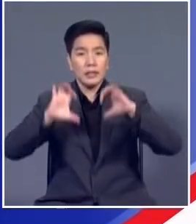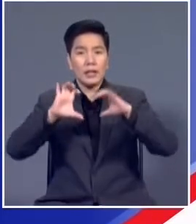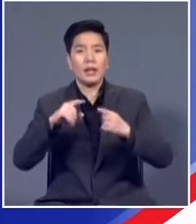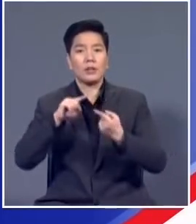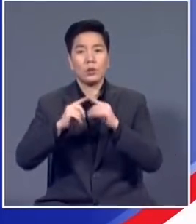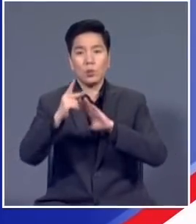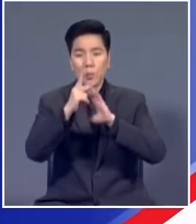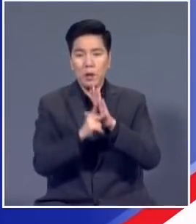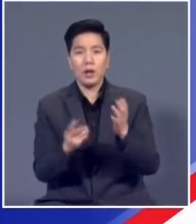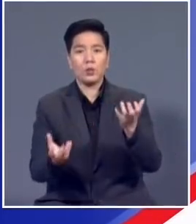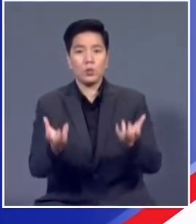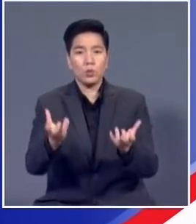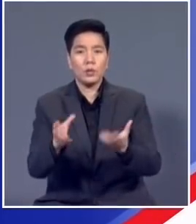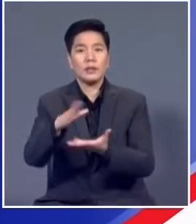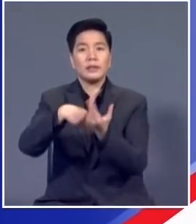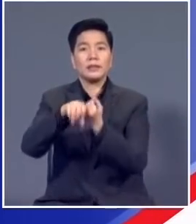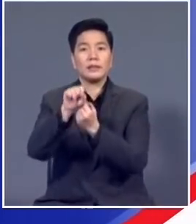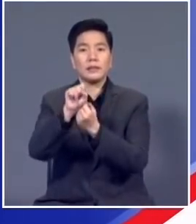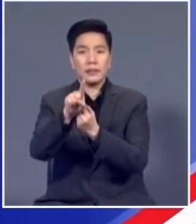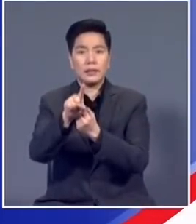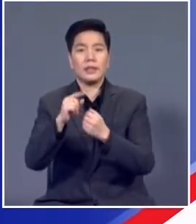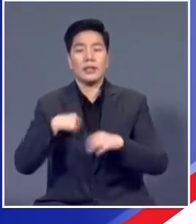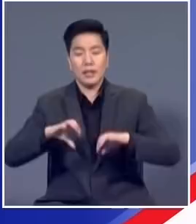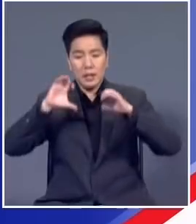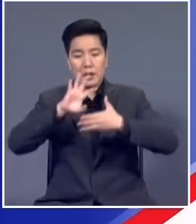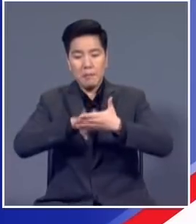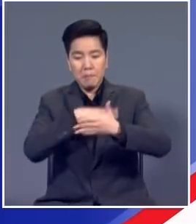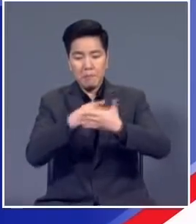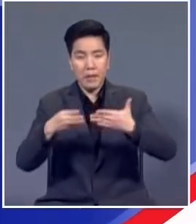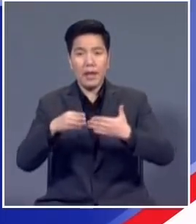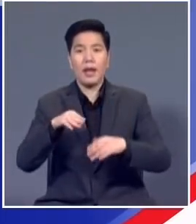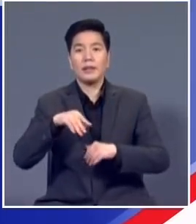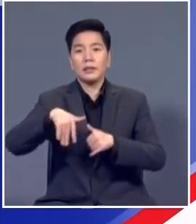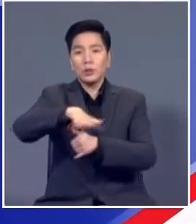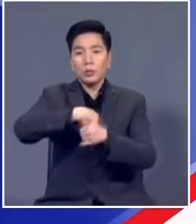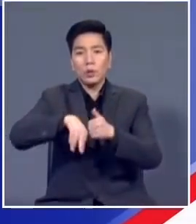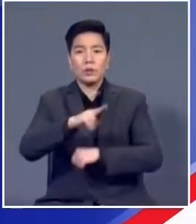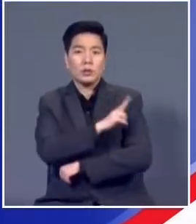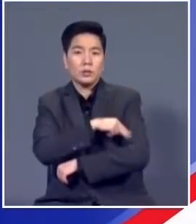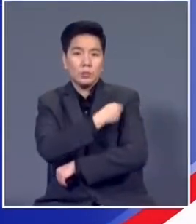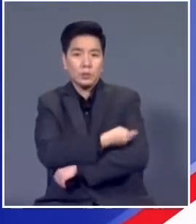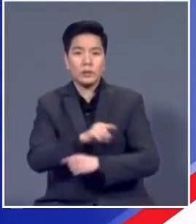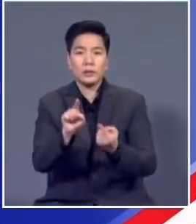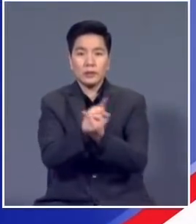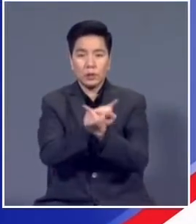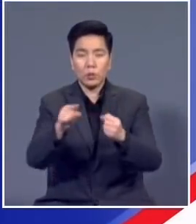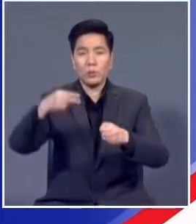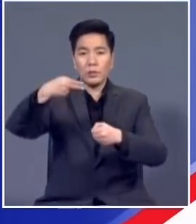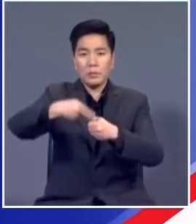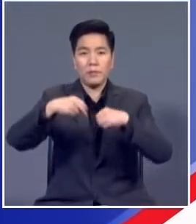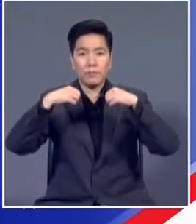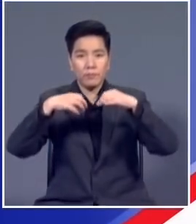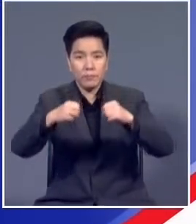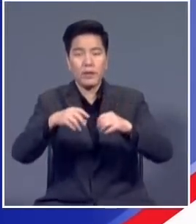ด้านกระบวนการยุติธรรมด้านเศรษฐกิจด้านทรัพยากรธรรมชาติและสิ่งแวดล้อมด้านสาธารณสุขด้านสังคมด้านพลังงานด้